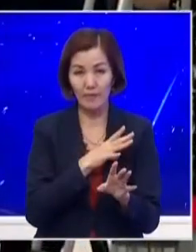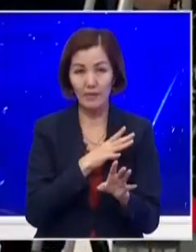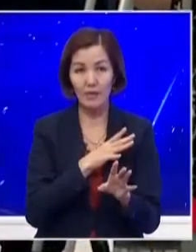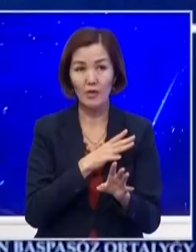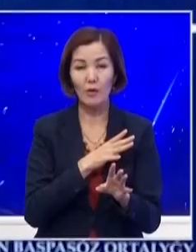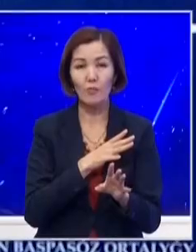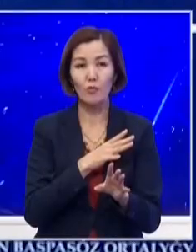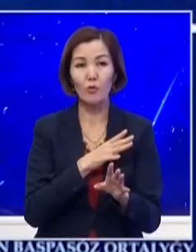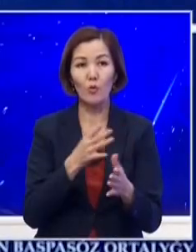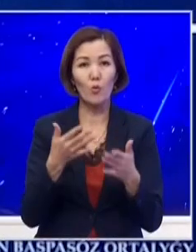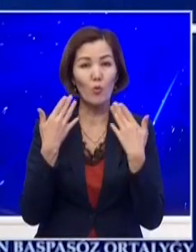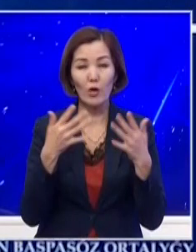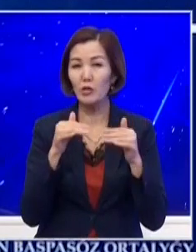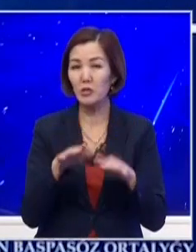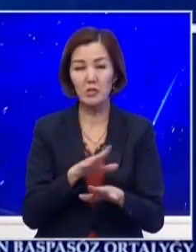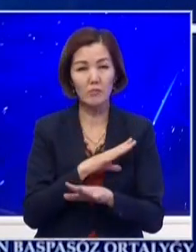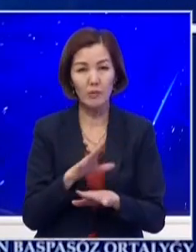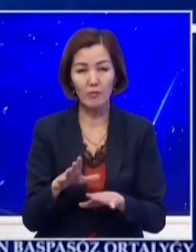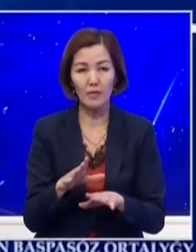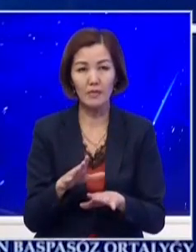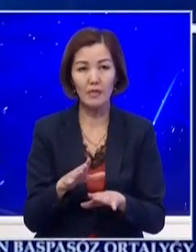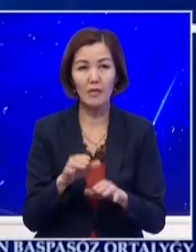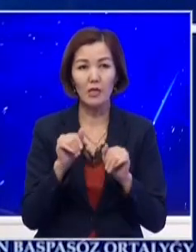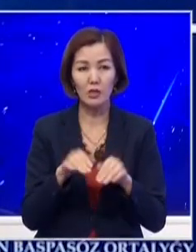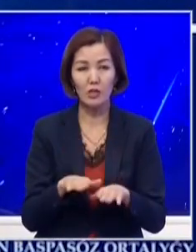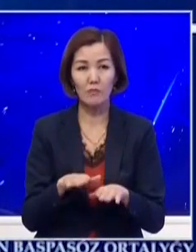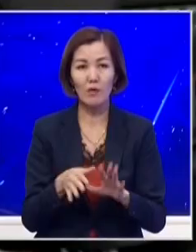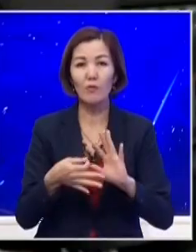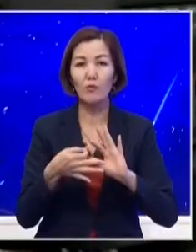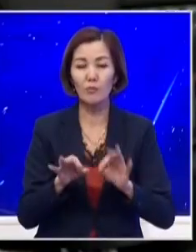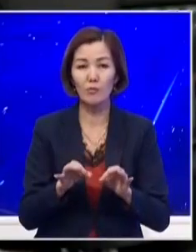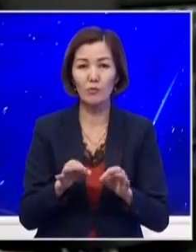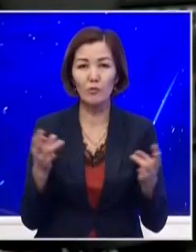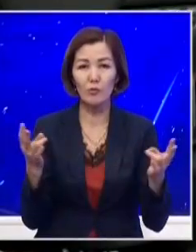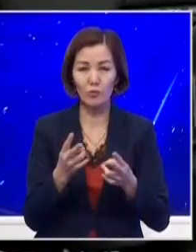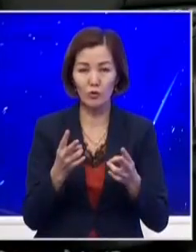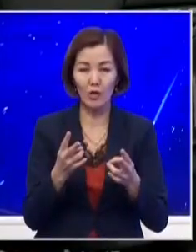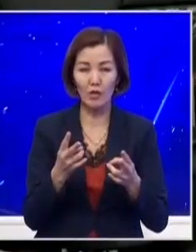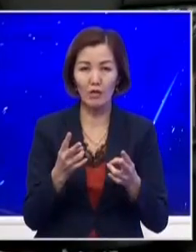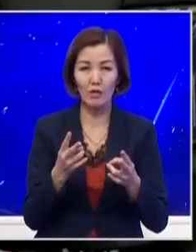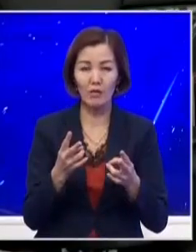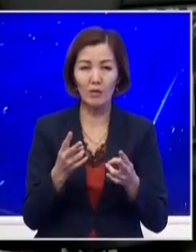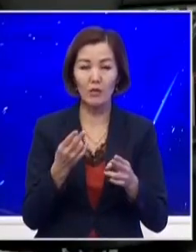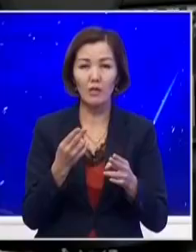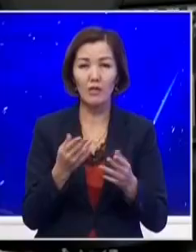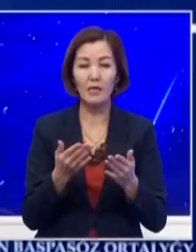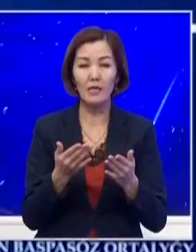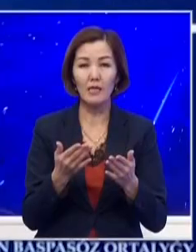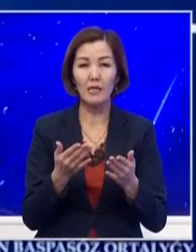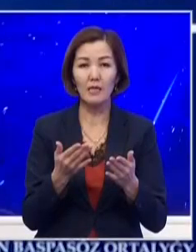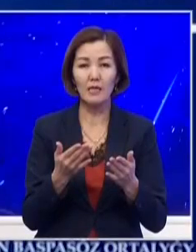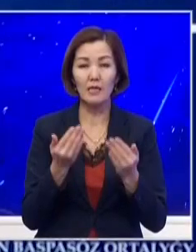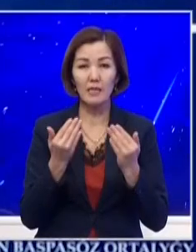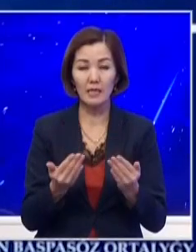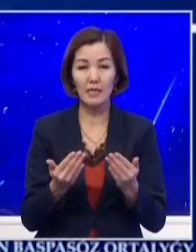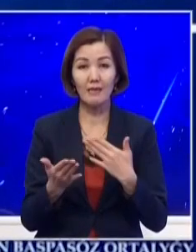оңай шешім емес. Бұл шешімді қабылдауға біз мәжбүр болып отырмыз. Егер қазір осы